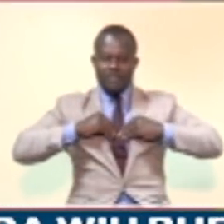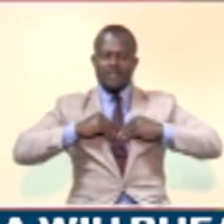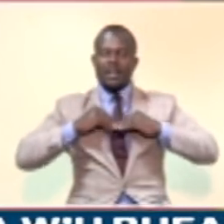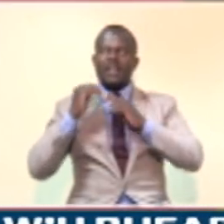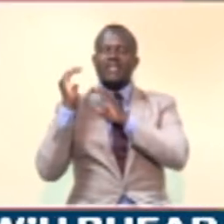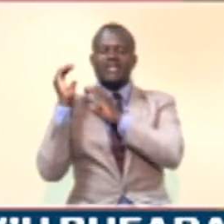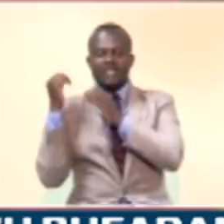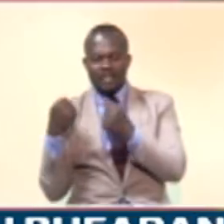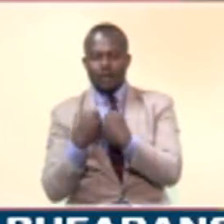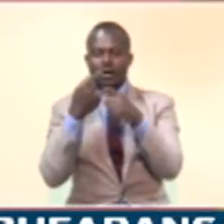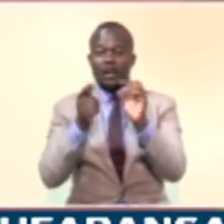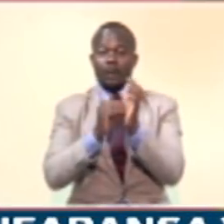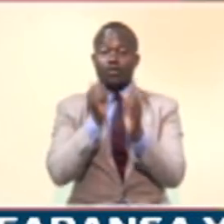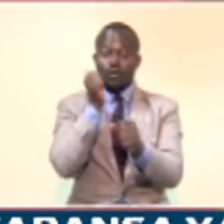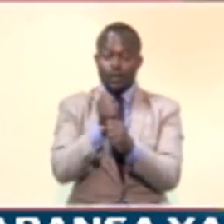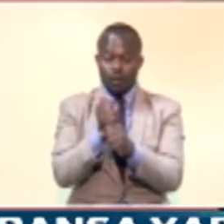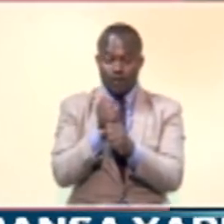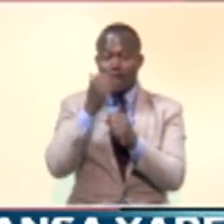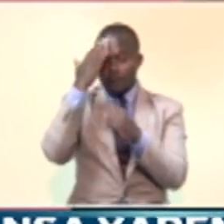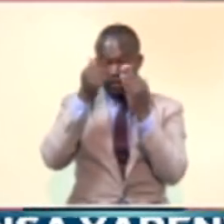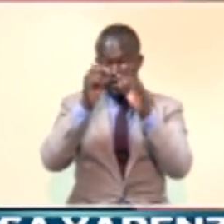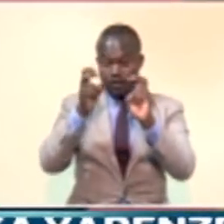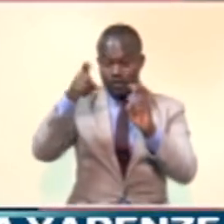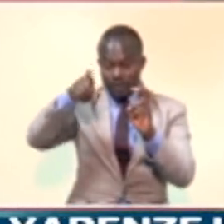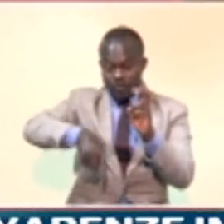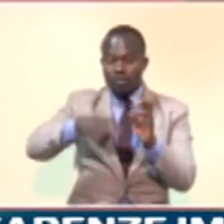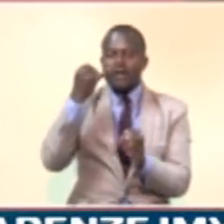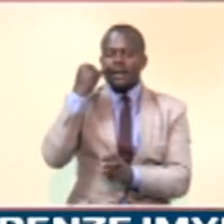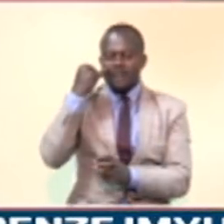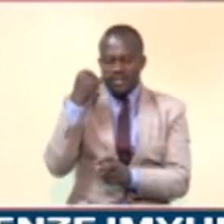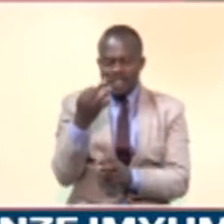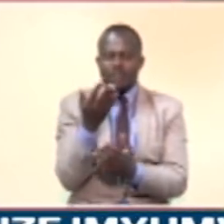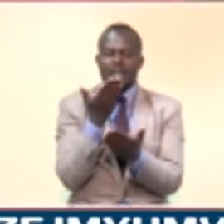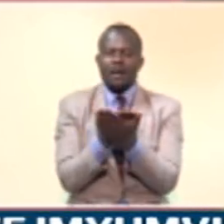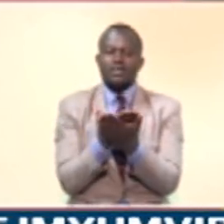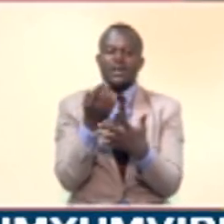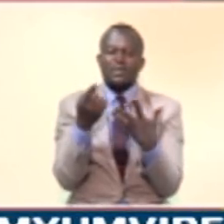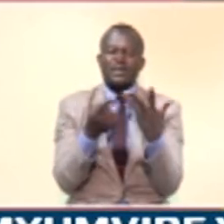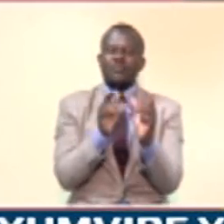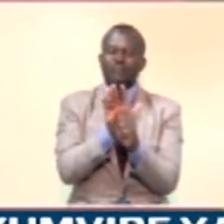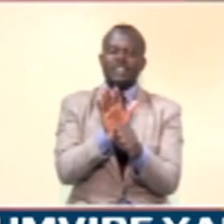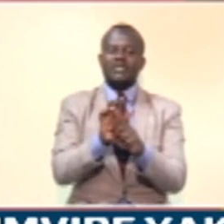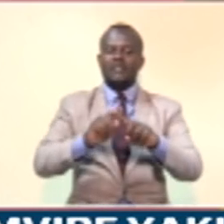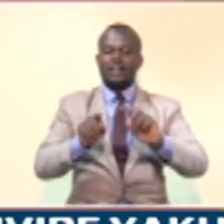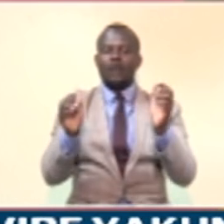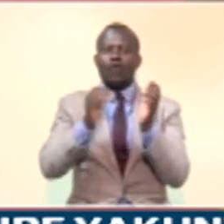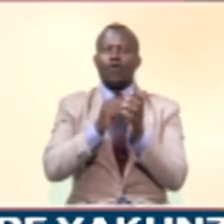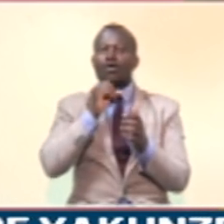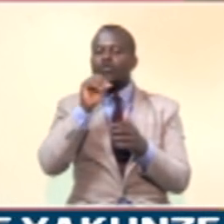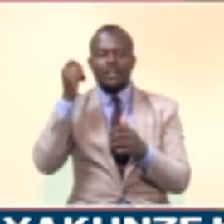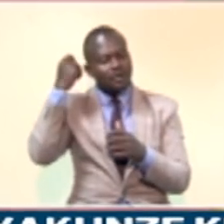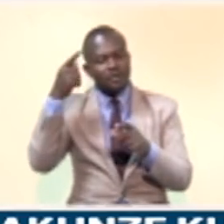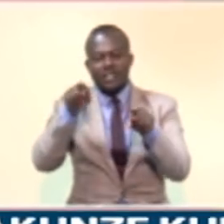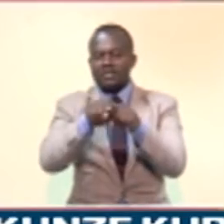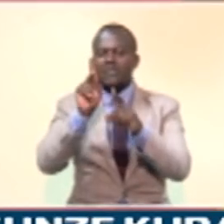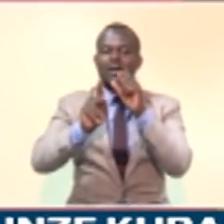ingaruka ariko ubikora kuko bikwiye kabone n'ubwo byagusaba ikiguzi runaka cyangwa ukaba utabyumva kimwe